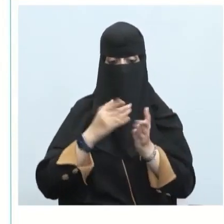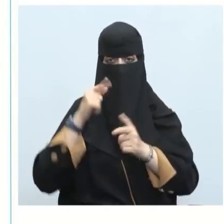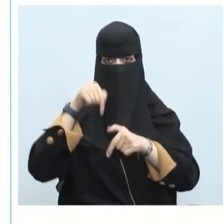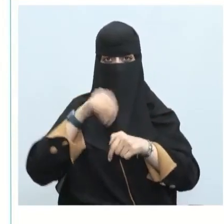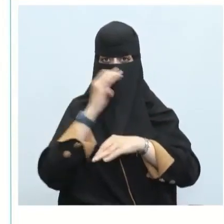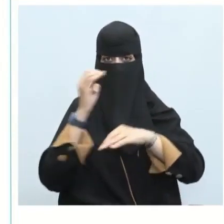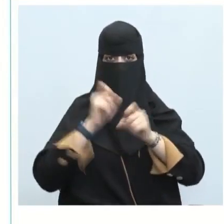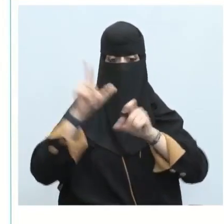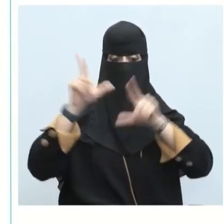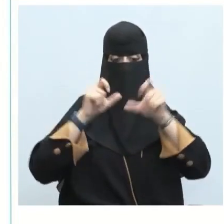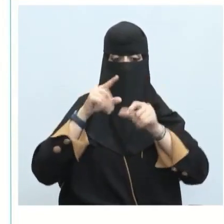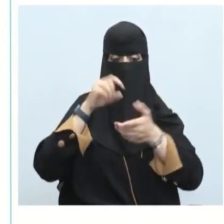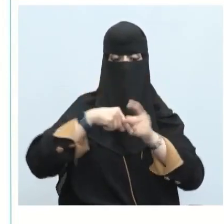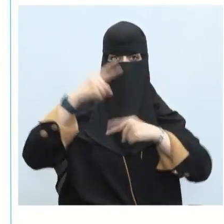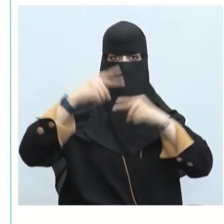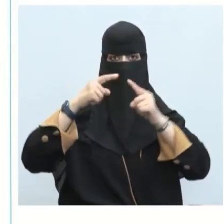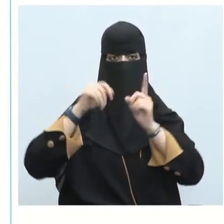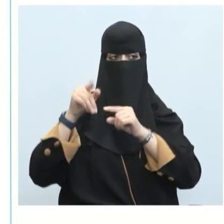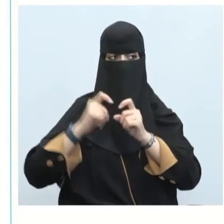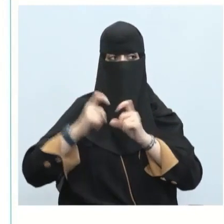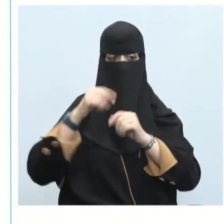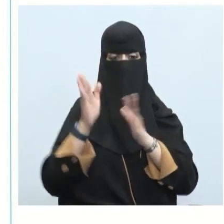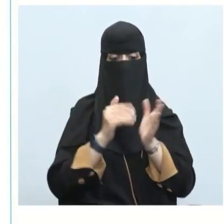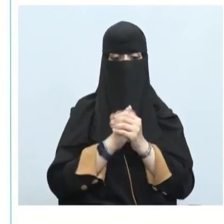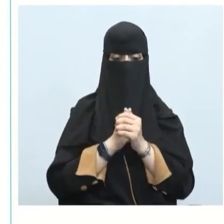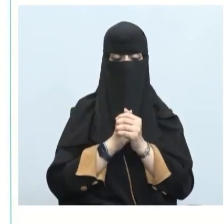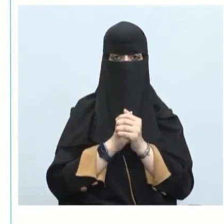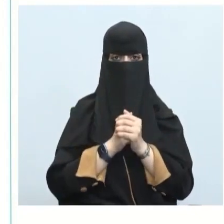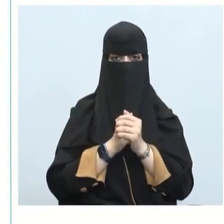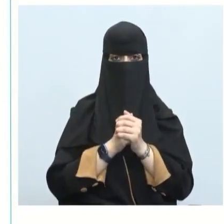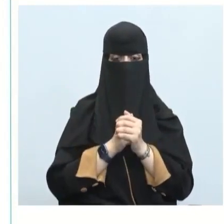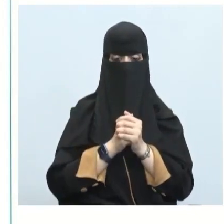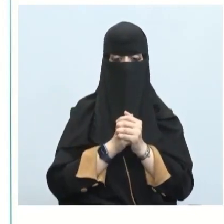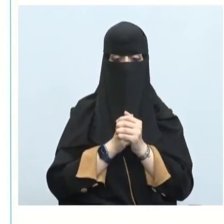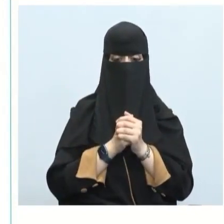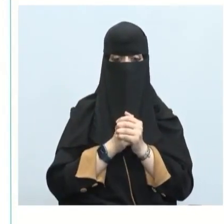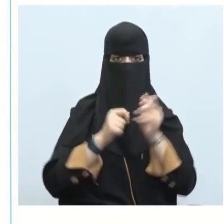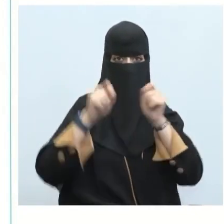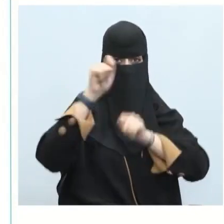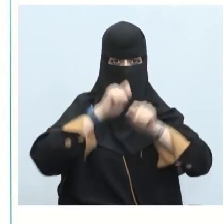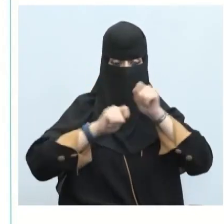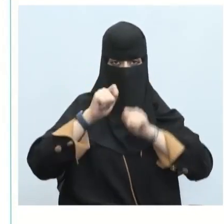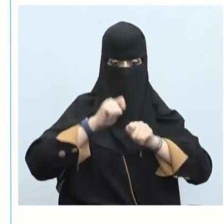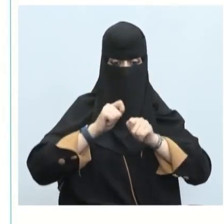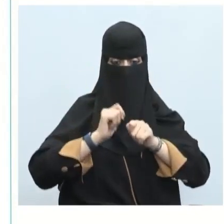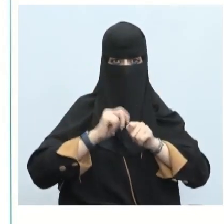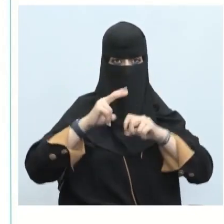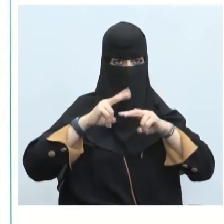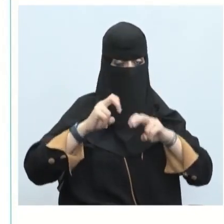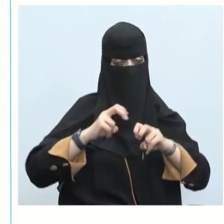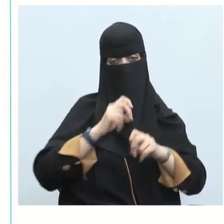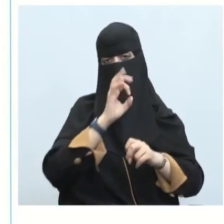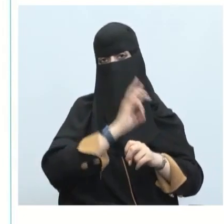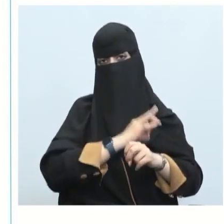الموقع الكتروني وقياس ادائه اذا استخدام الادوات جوجل مفيده